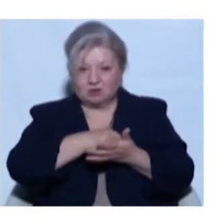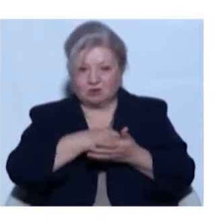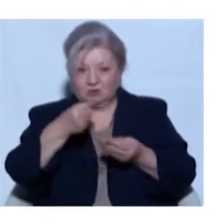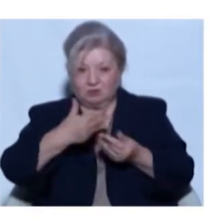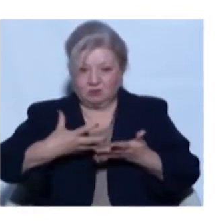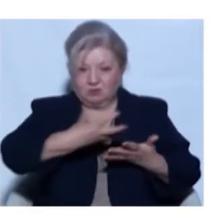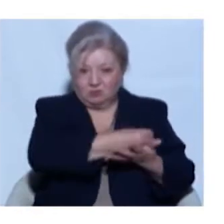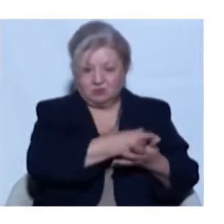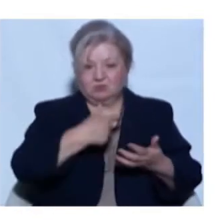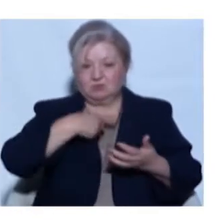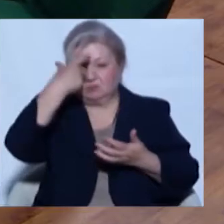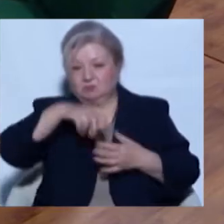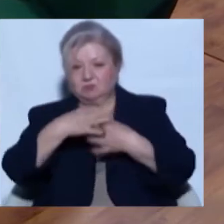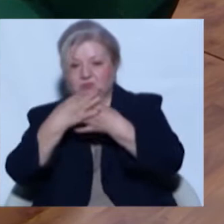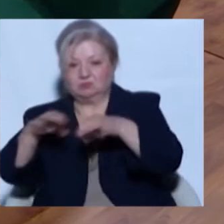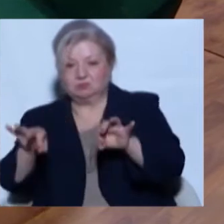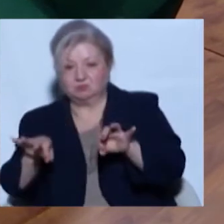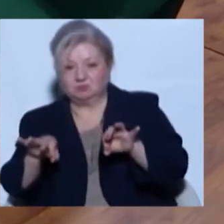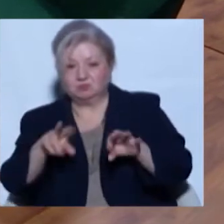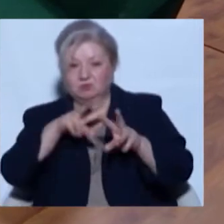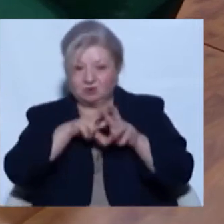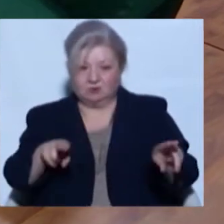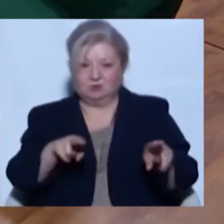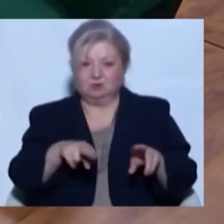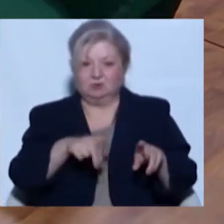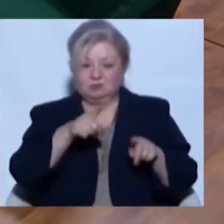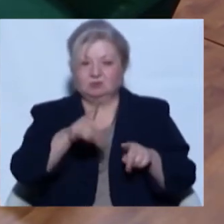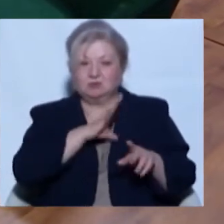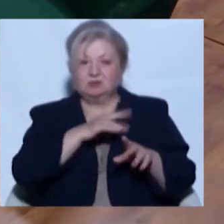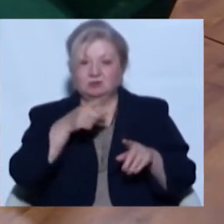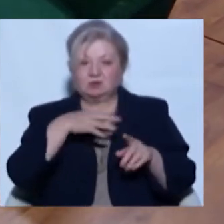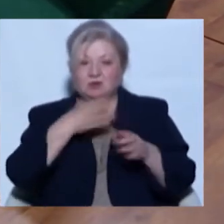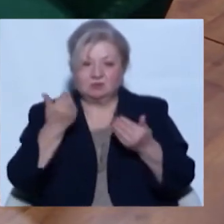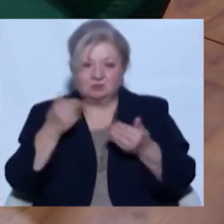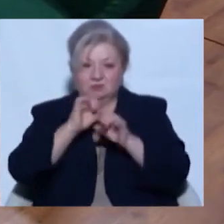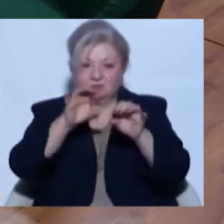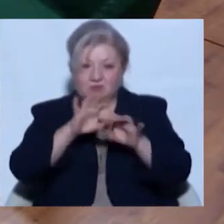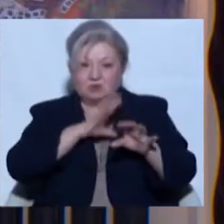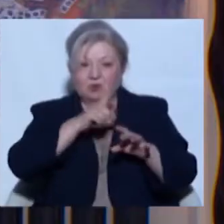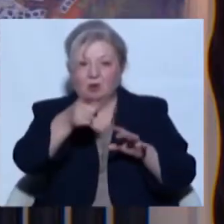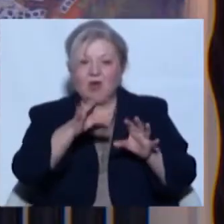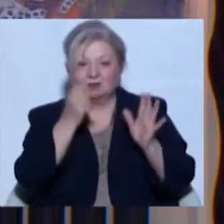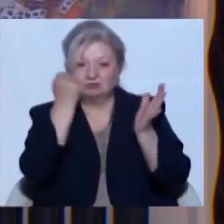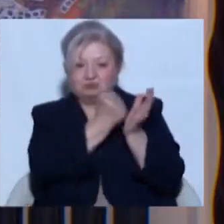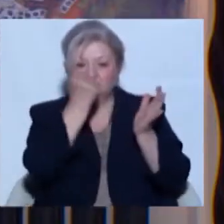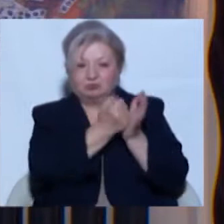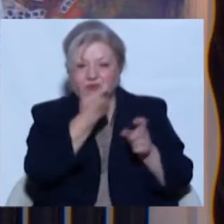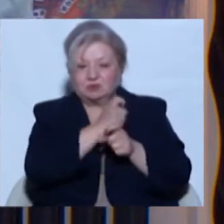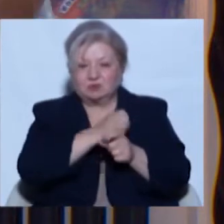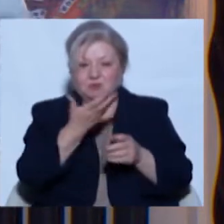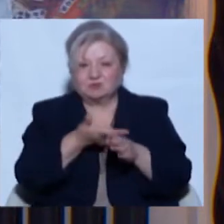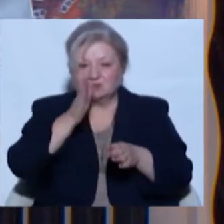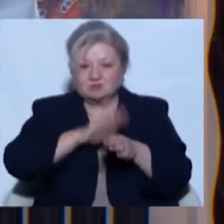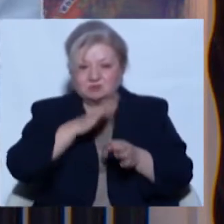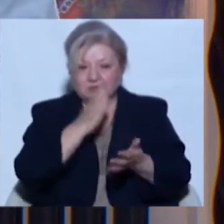ყოფილიყო ბატო ყმობისაგან. როგორ თქვით, ეს ლეკიანობის დარტყმები ძალიან მძიმეა და ერეკლე მეორე ცდილობს, რომ